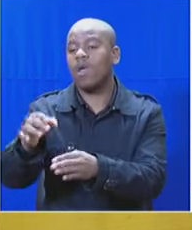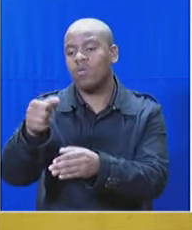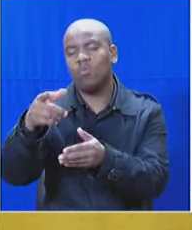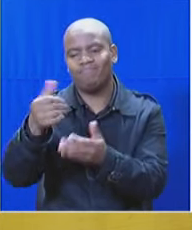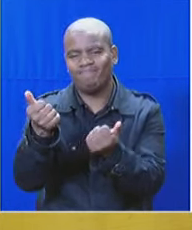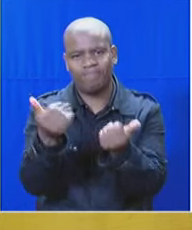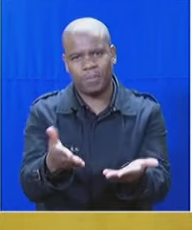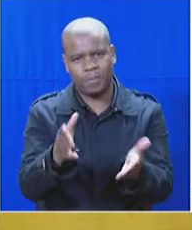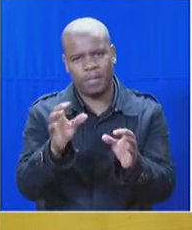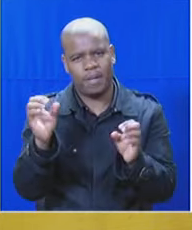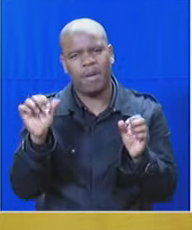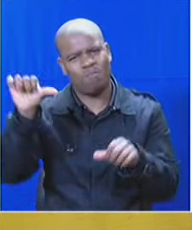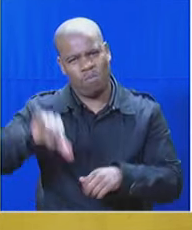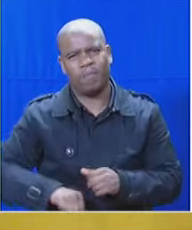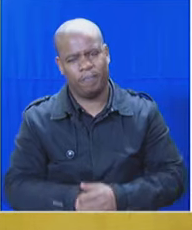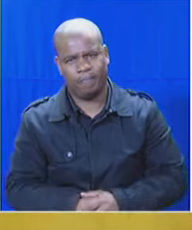So that